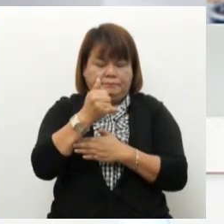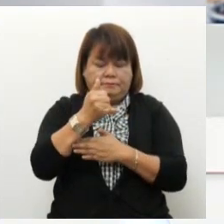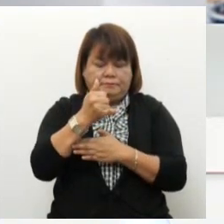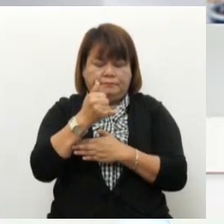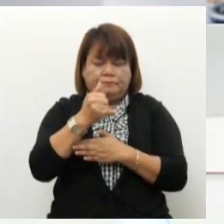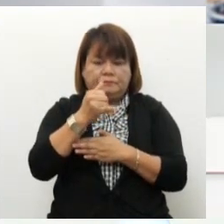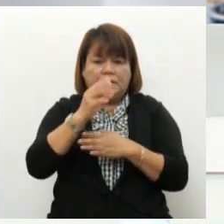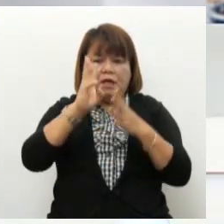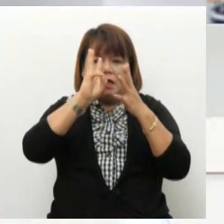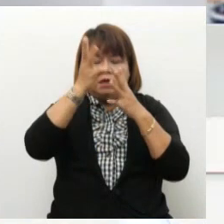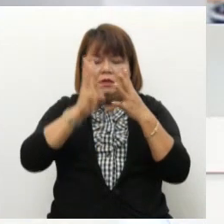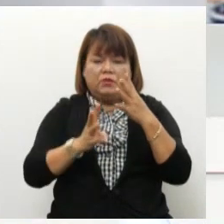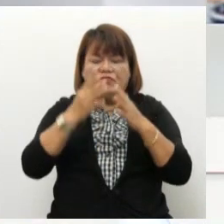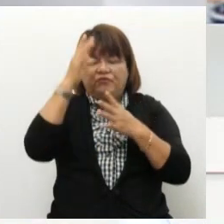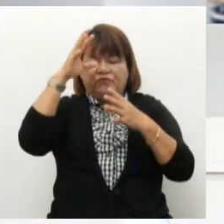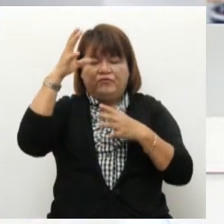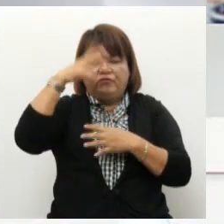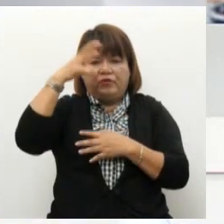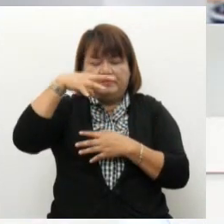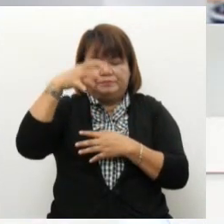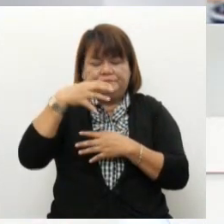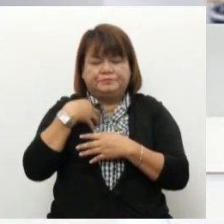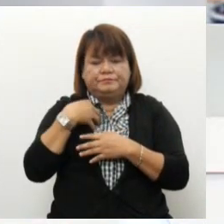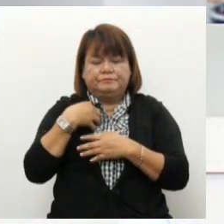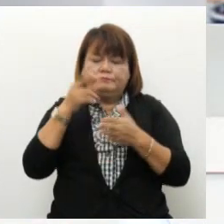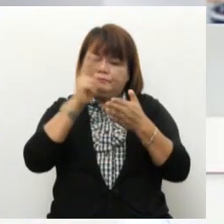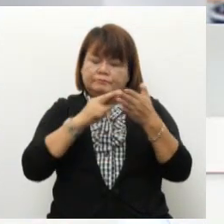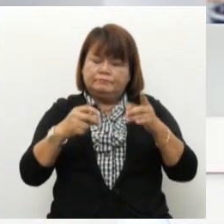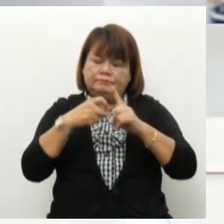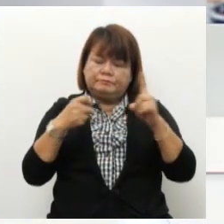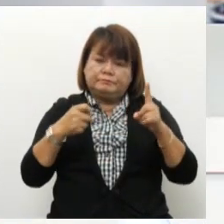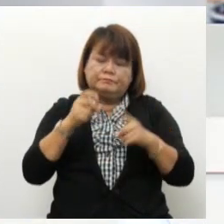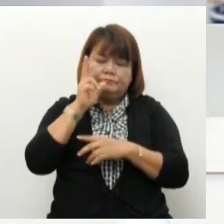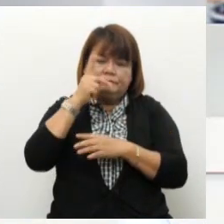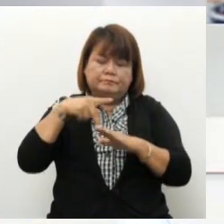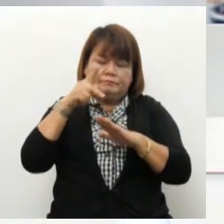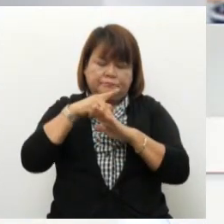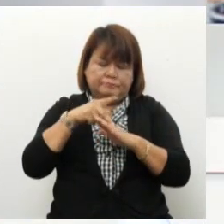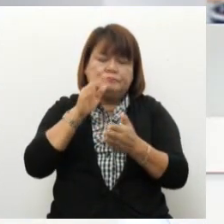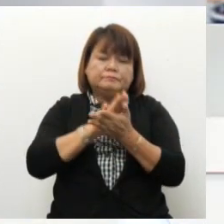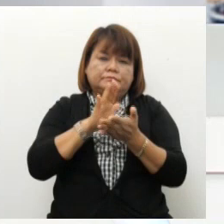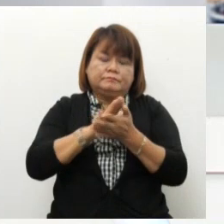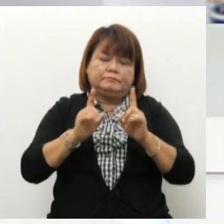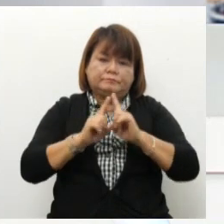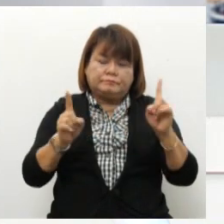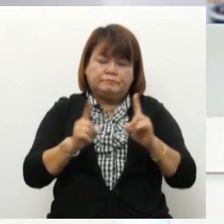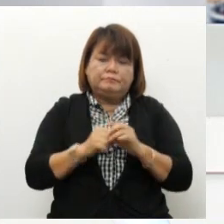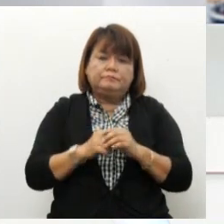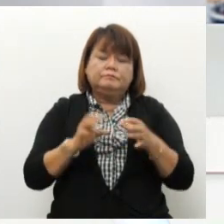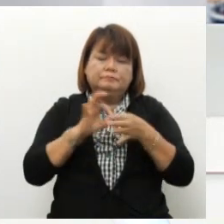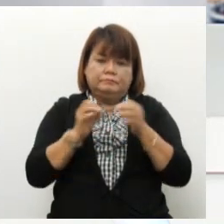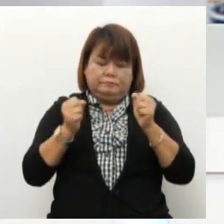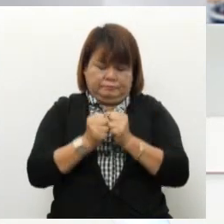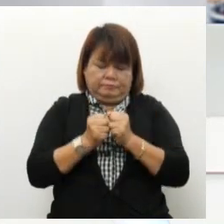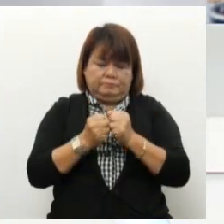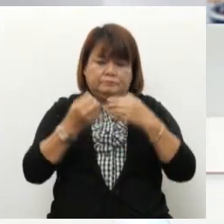ฝนในขณะนี้ได้รับการรายงานจากหลายเขตพื้นที่หลายโรงเรียนนะครับเกี่ยวกับการ